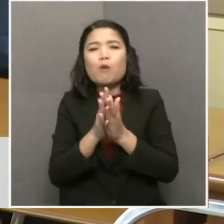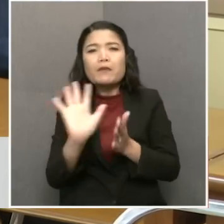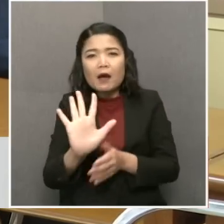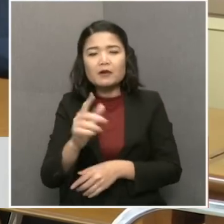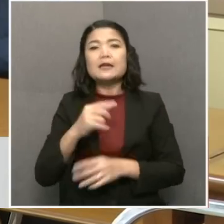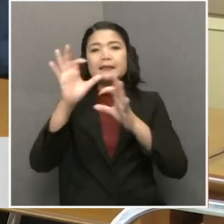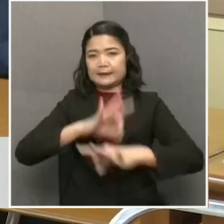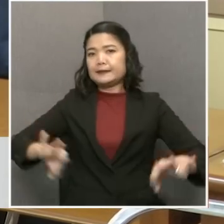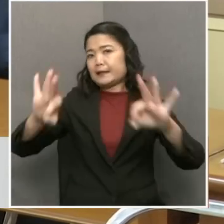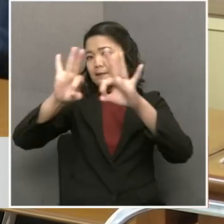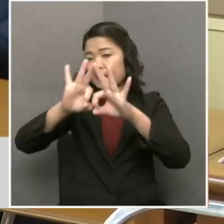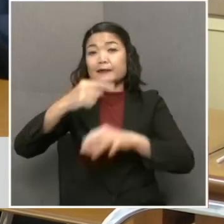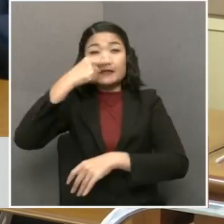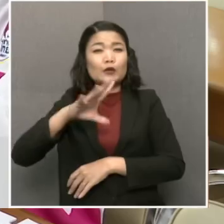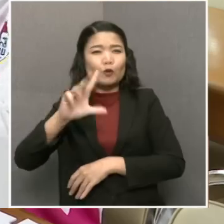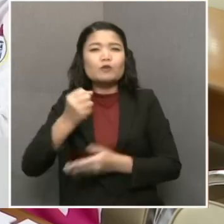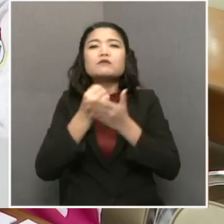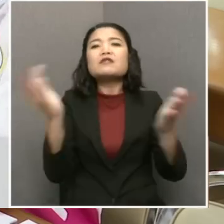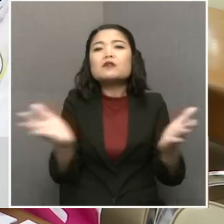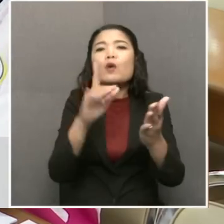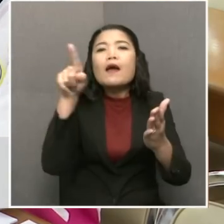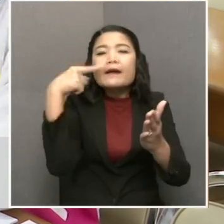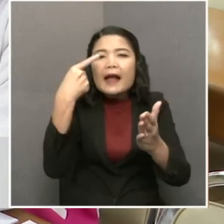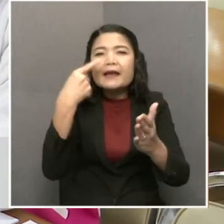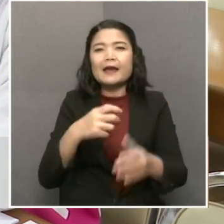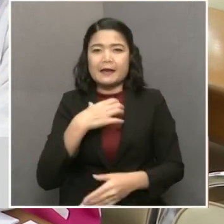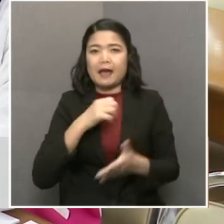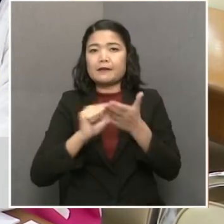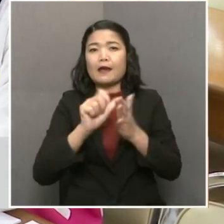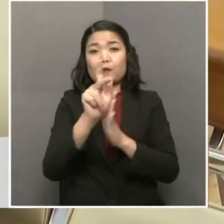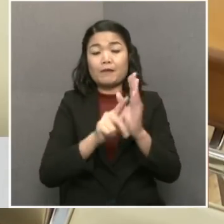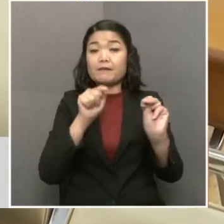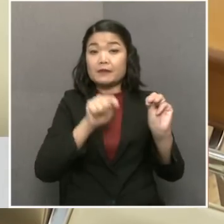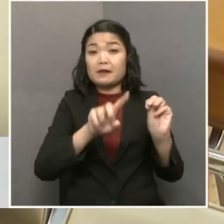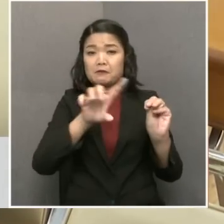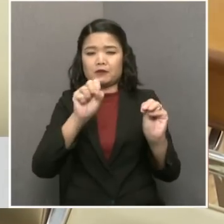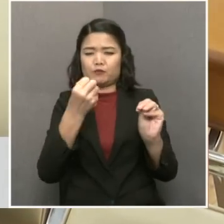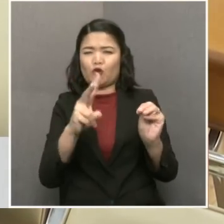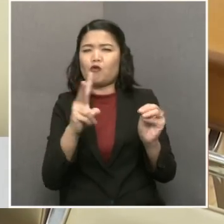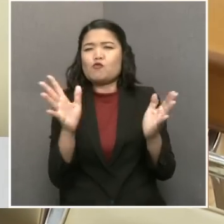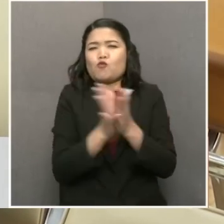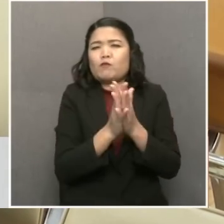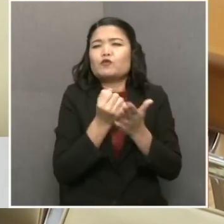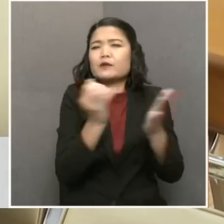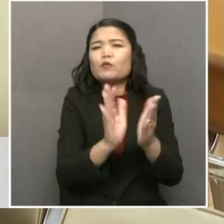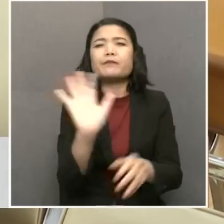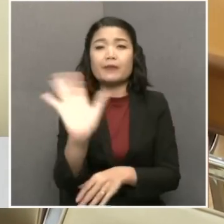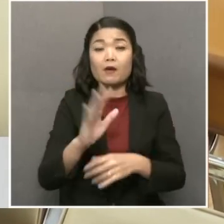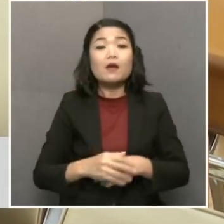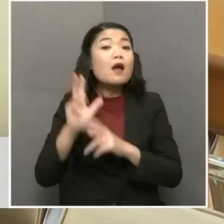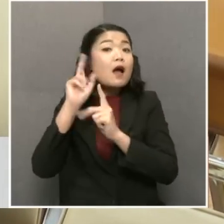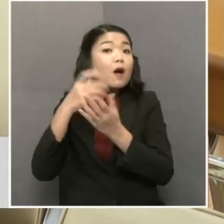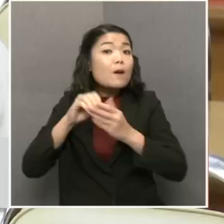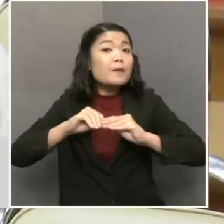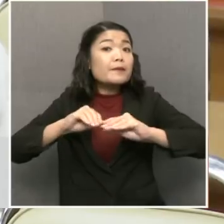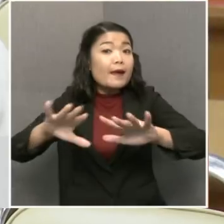ทยพัฒนาไม่สนับสนุนพรรคการเมืองที่ชูธงแก้ไขมาตรา112อย่างแน่นอนนอกจากนี้ก็ยังมีกระแสข่าวพรรคเ